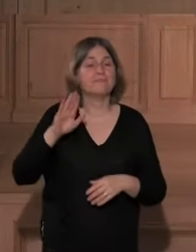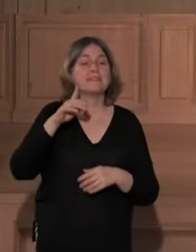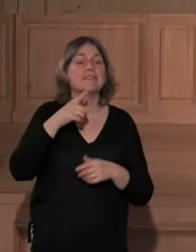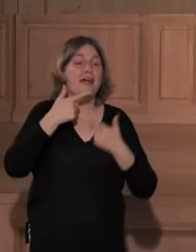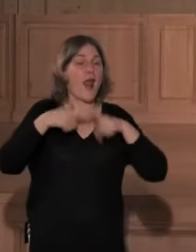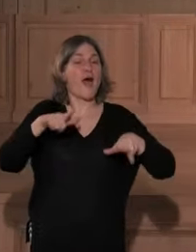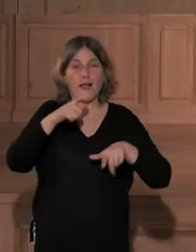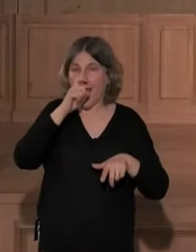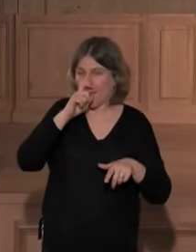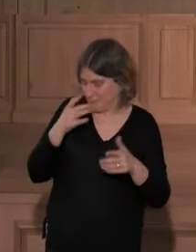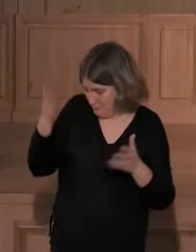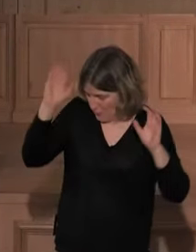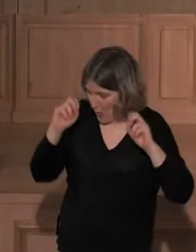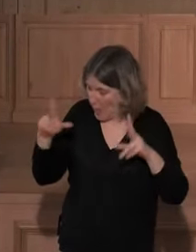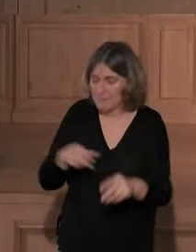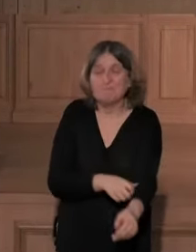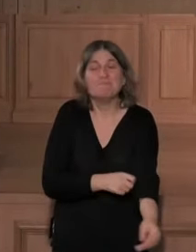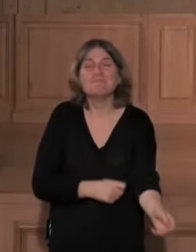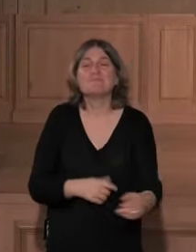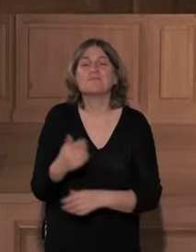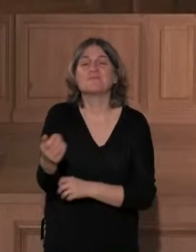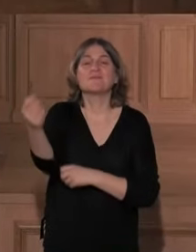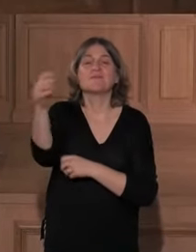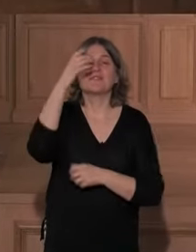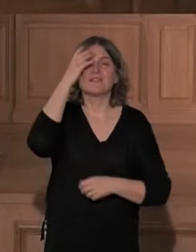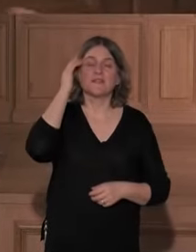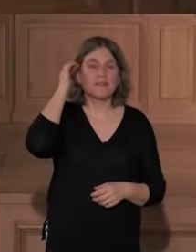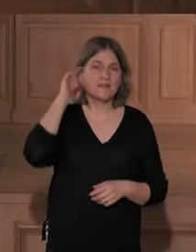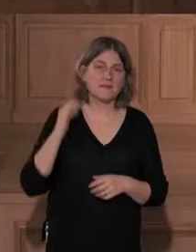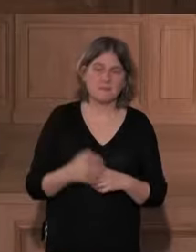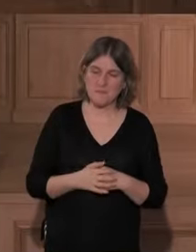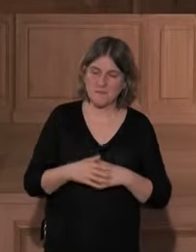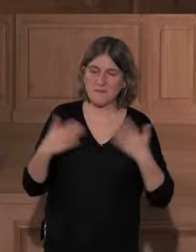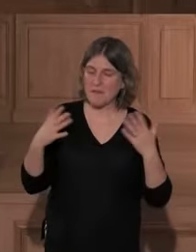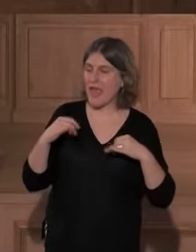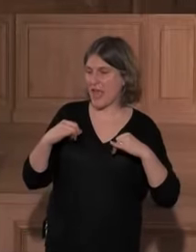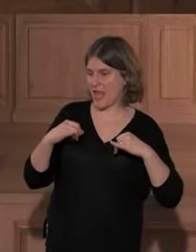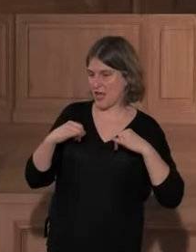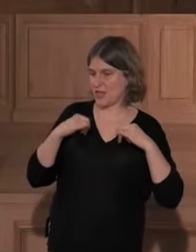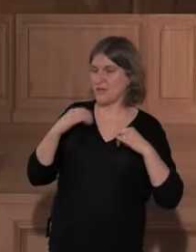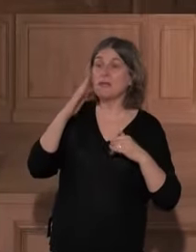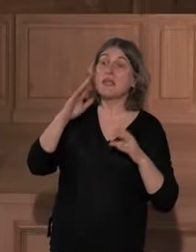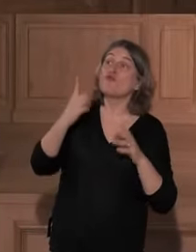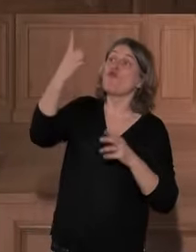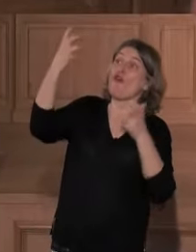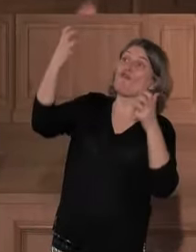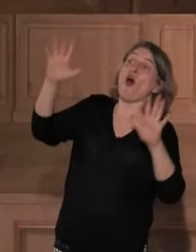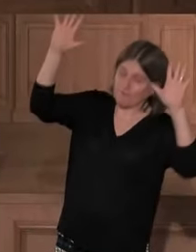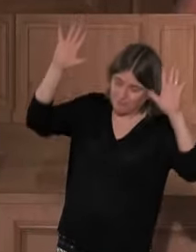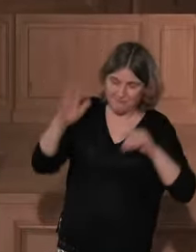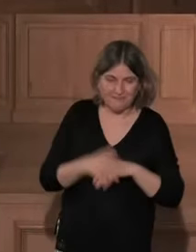s'il le dit, c'est ça. C'est vrai. Hein. Les jeunes que vous accompagnez, ils sont de toute confession ou sans